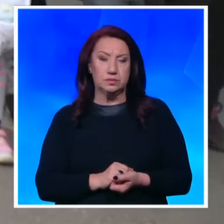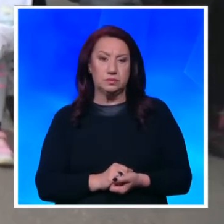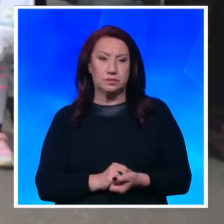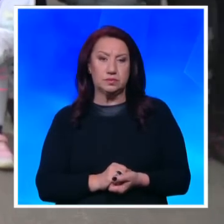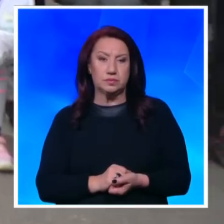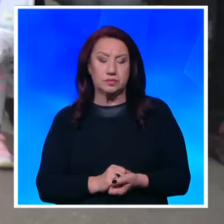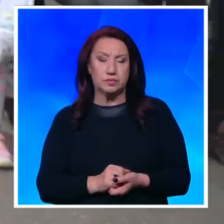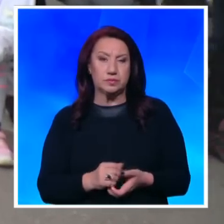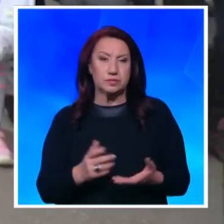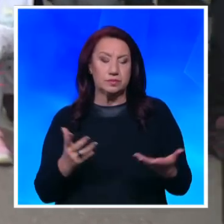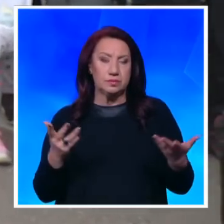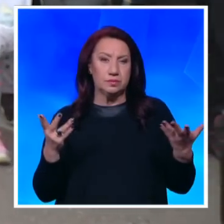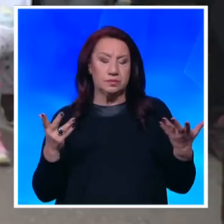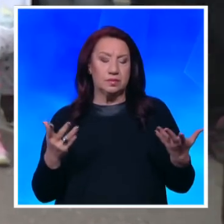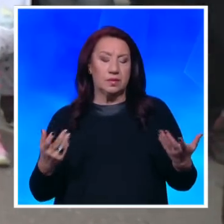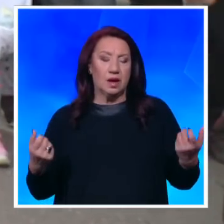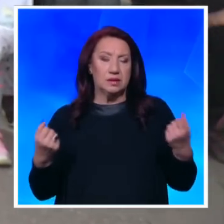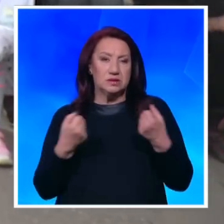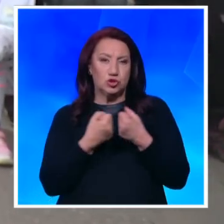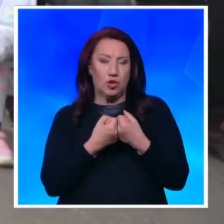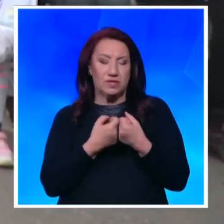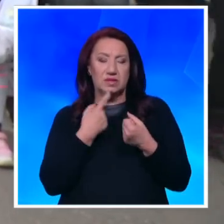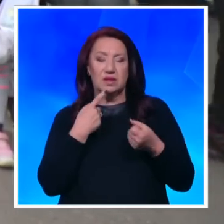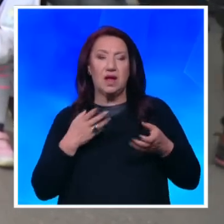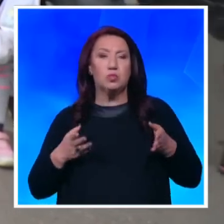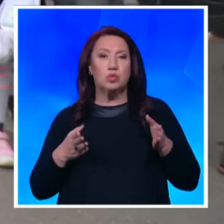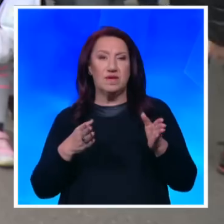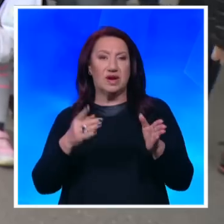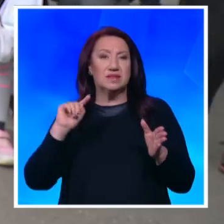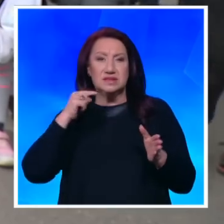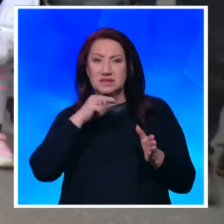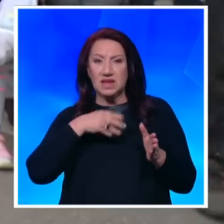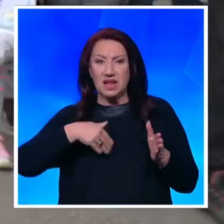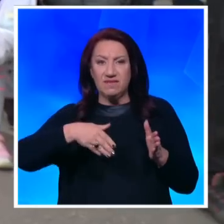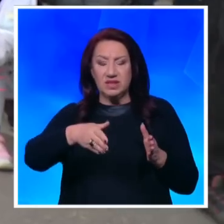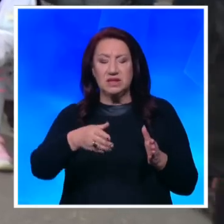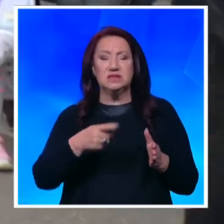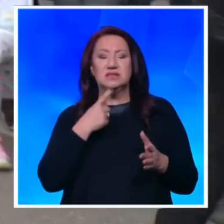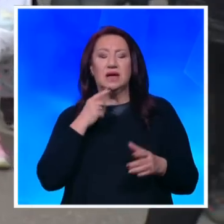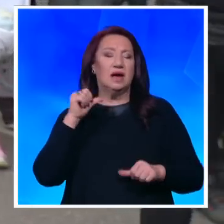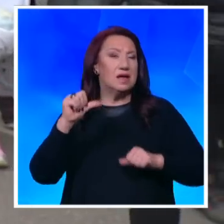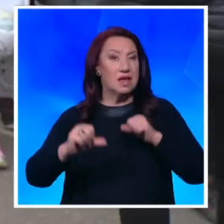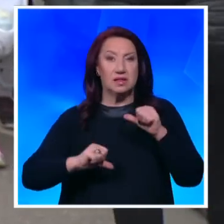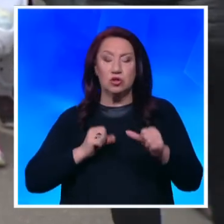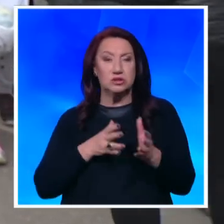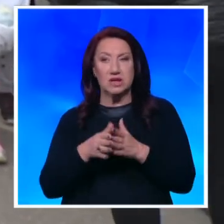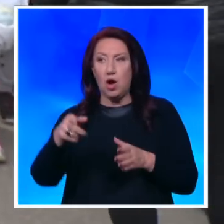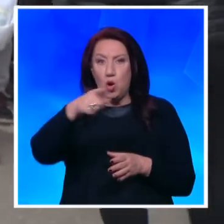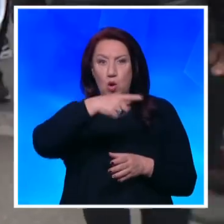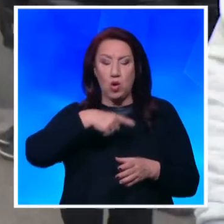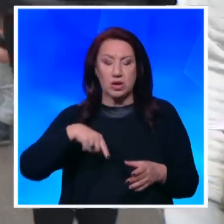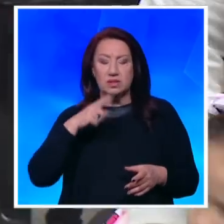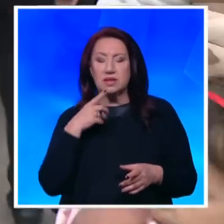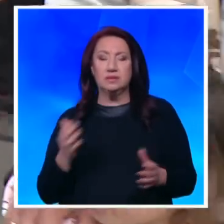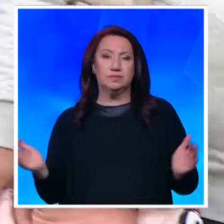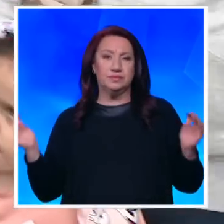И така трагедията на булевард Сливница предизвика гнева на хората и те се събраха на протести преди броени минути, блокираха движението тук.